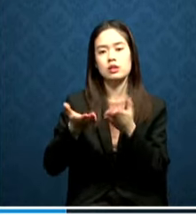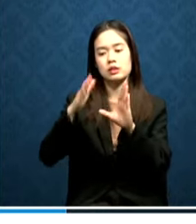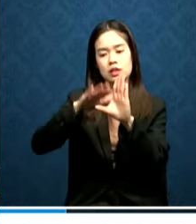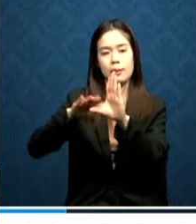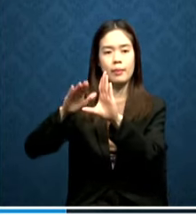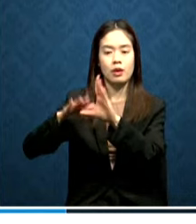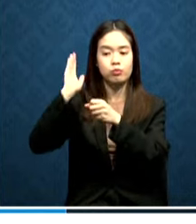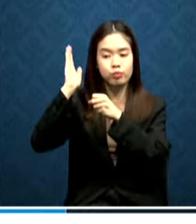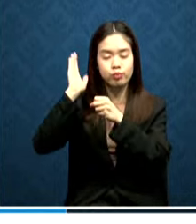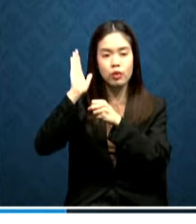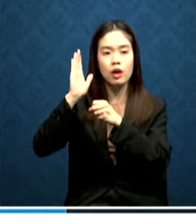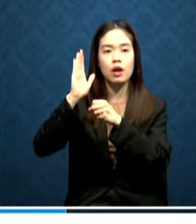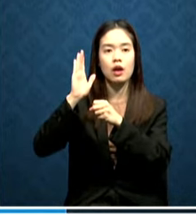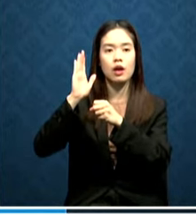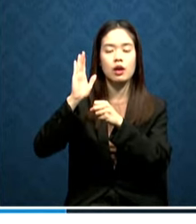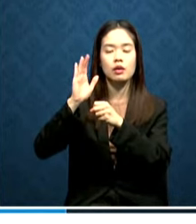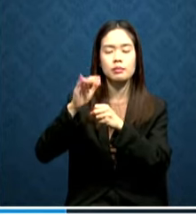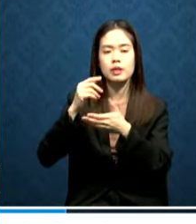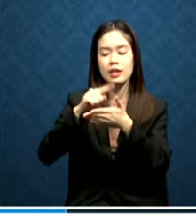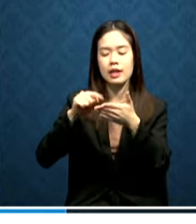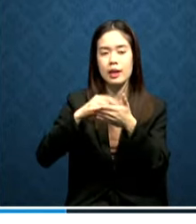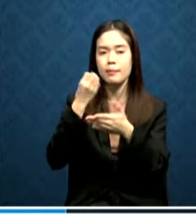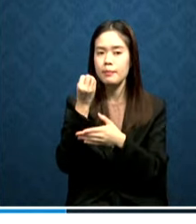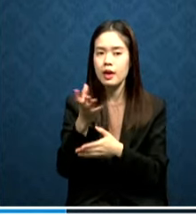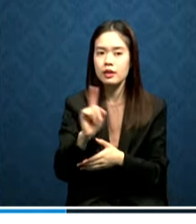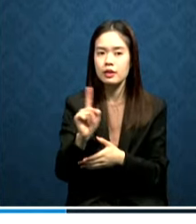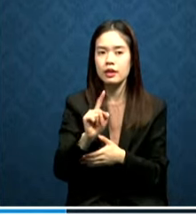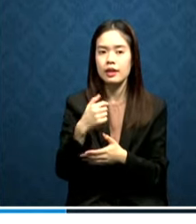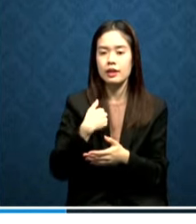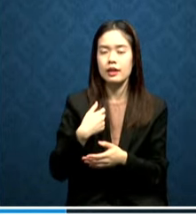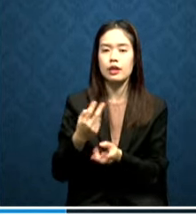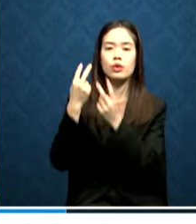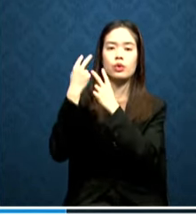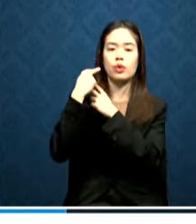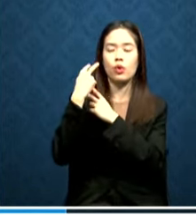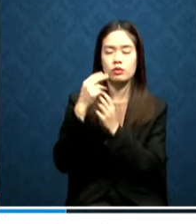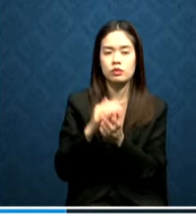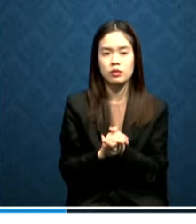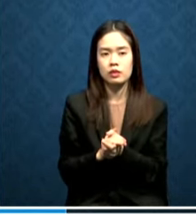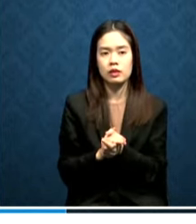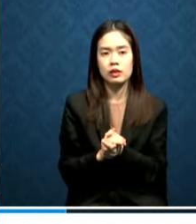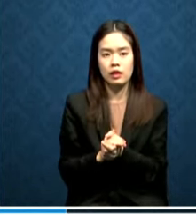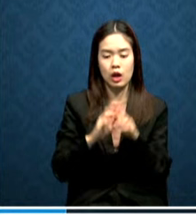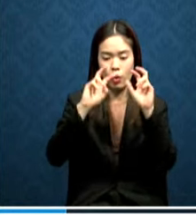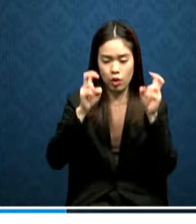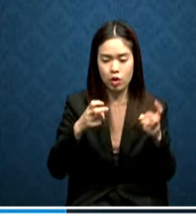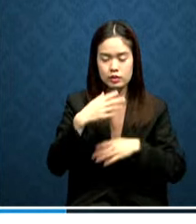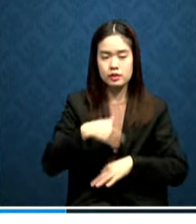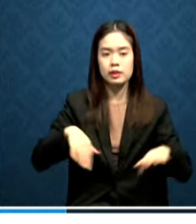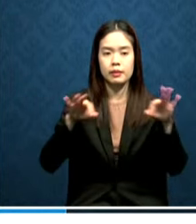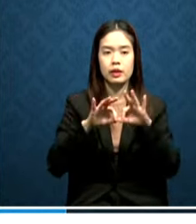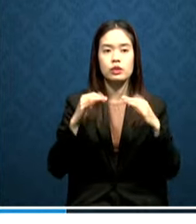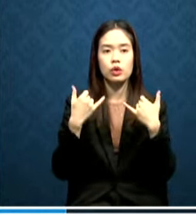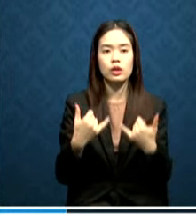ค์ให้ฐานเสียงของตัวเองเนี่ยออกมาได้นะครับทีนี้ผมก็เลยไปดูว่าไอ้เรื่องประชามติอันเป็นข้อยุติเนี่ยฮะ